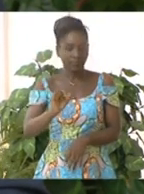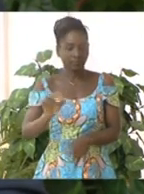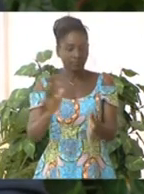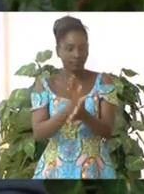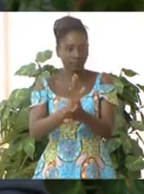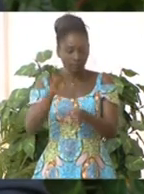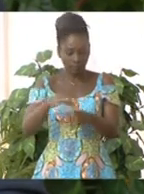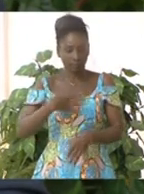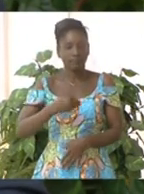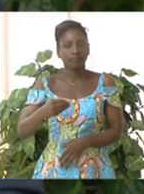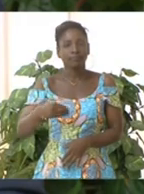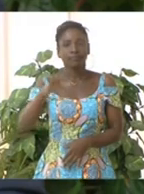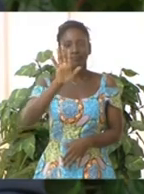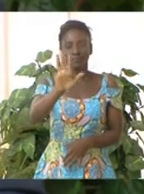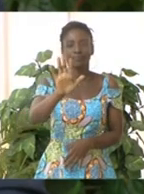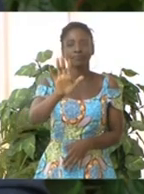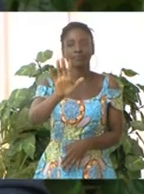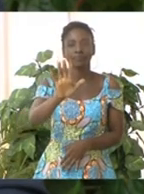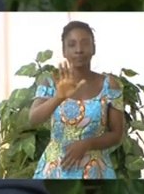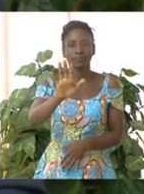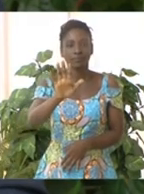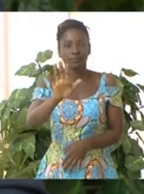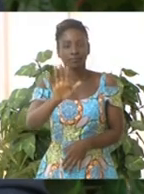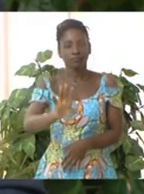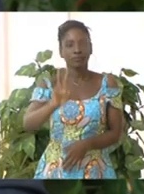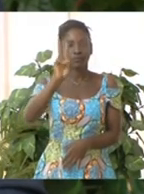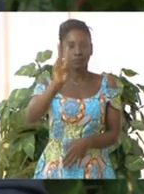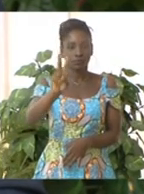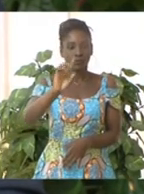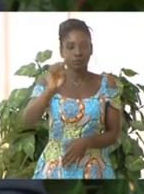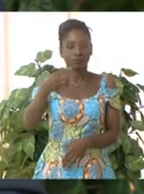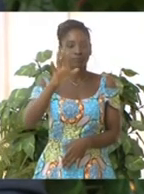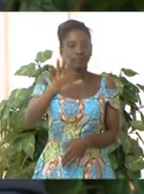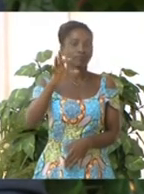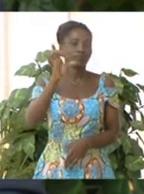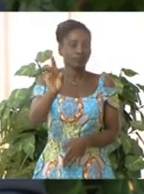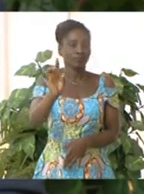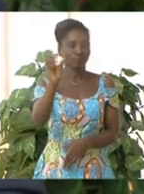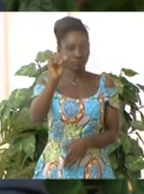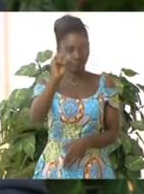Bulletin blanc, 5, soit 2,58%.